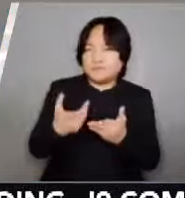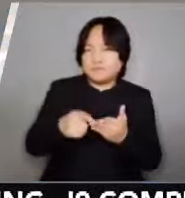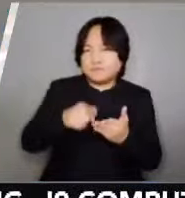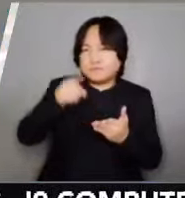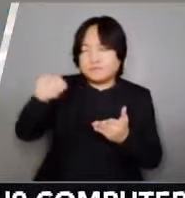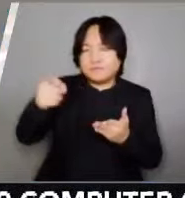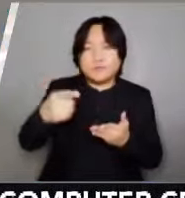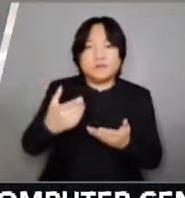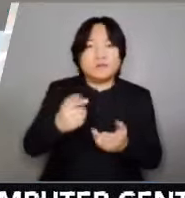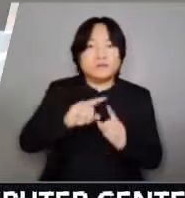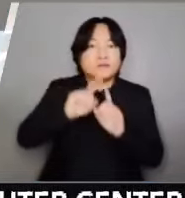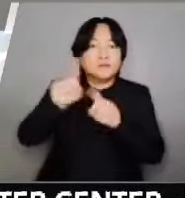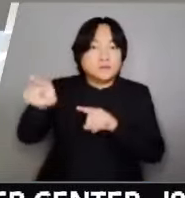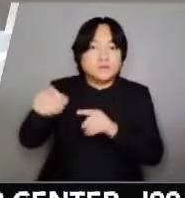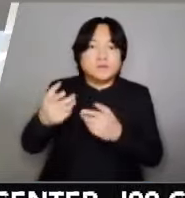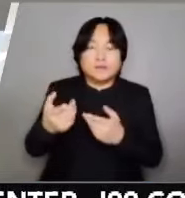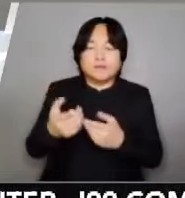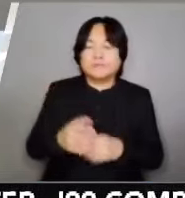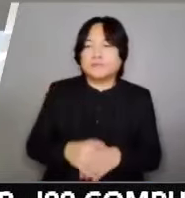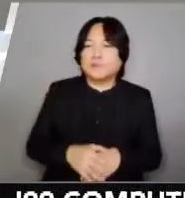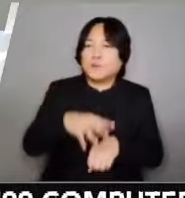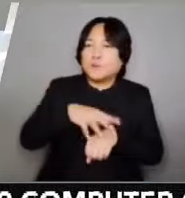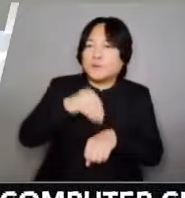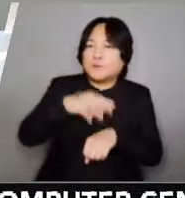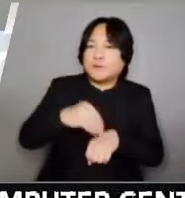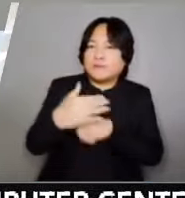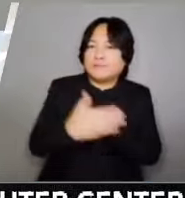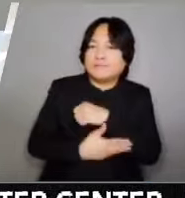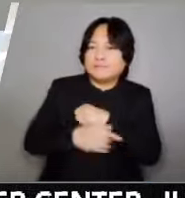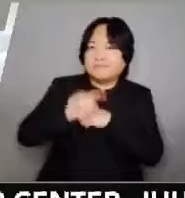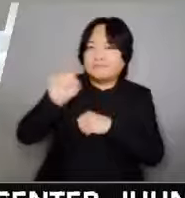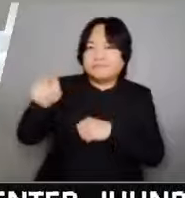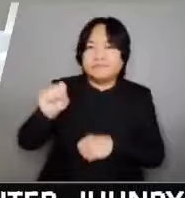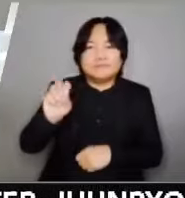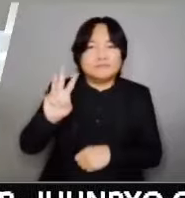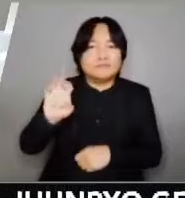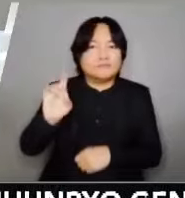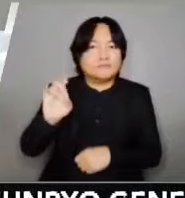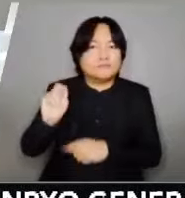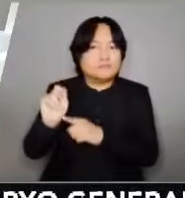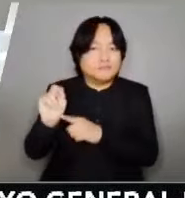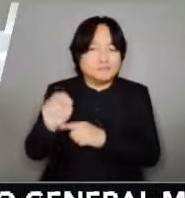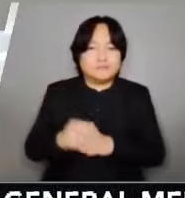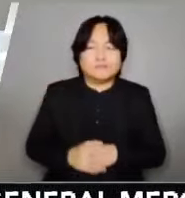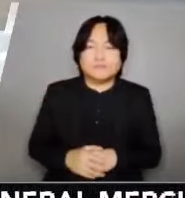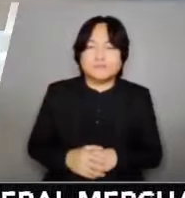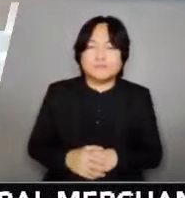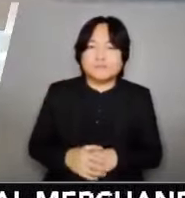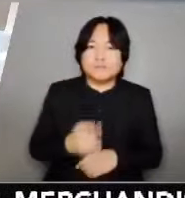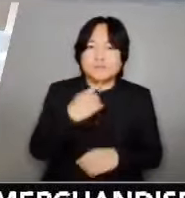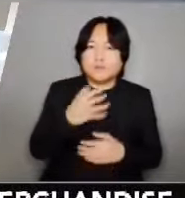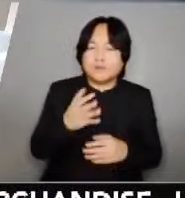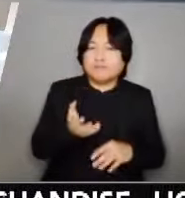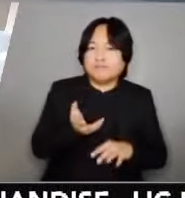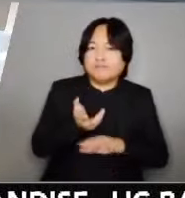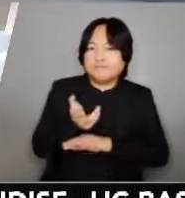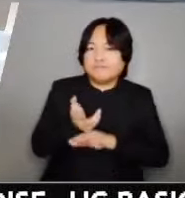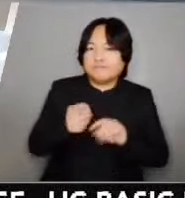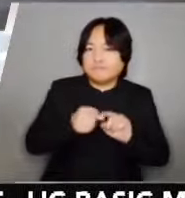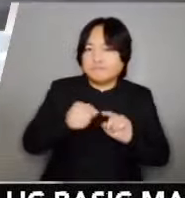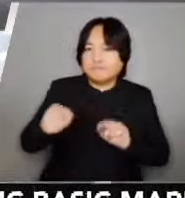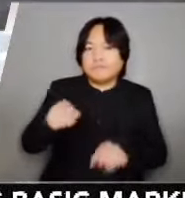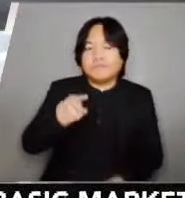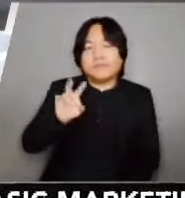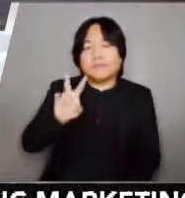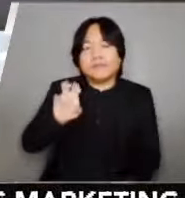kasi ng isang araw, nakabiyahe yan ng layong 420 nautical miles o halos 780 kilometers. Yan